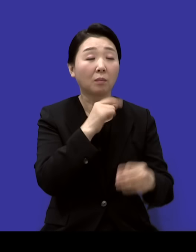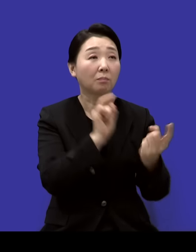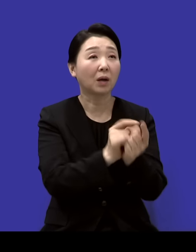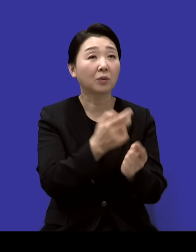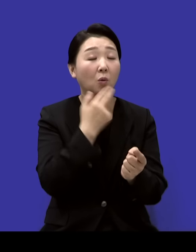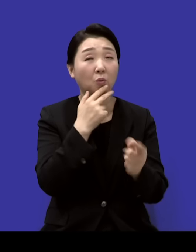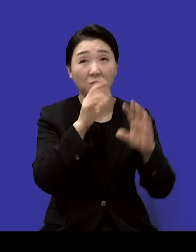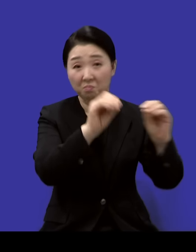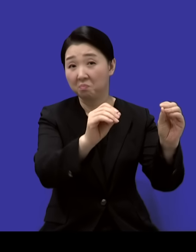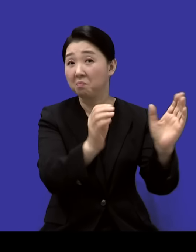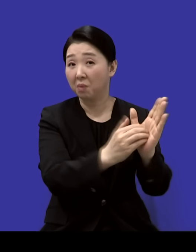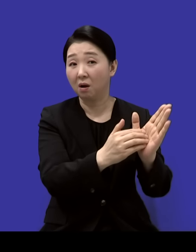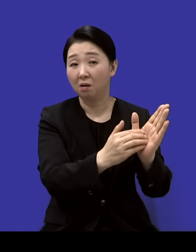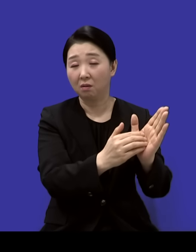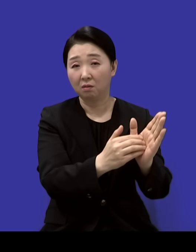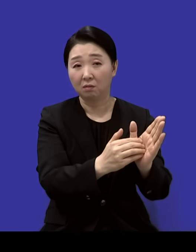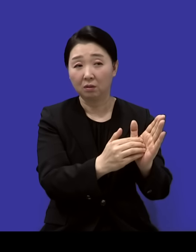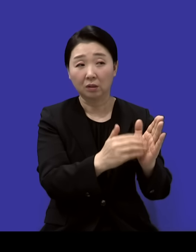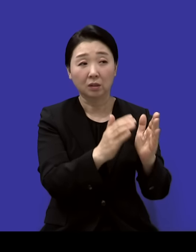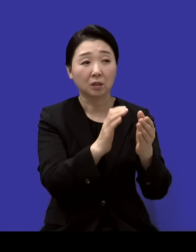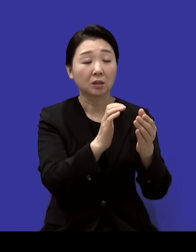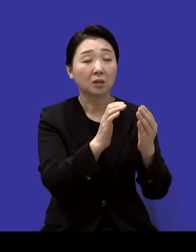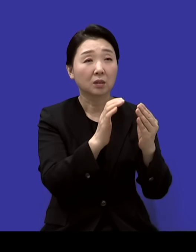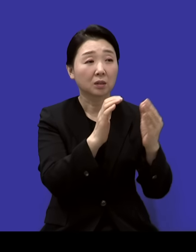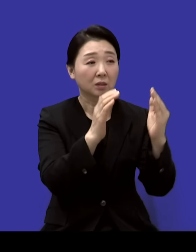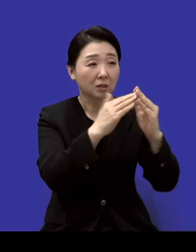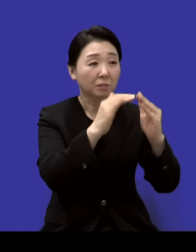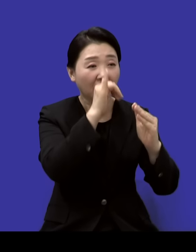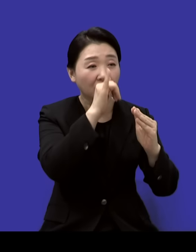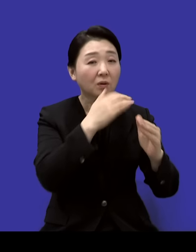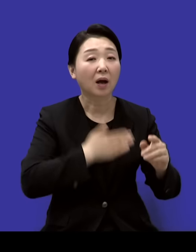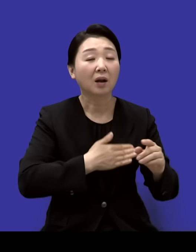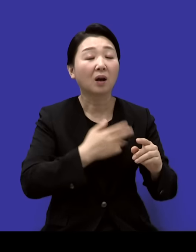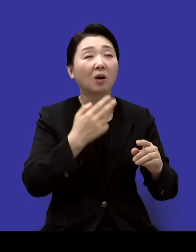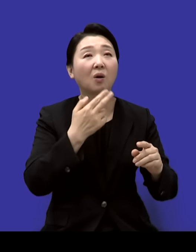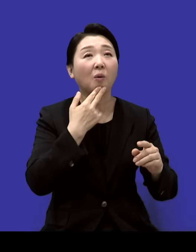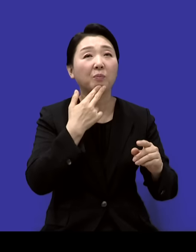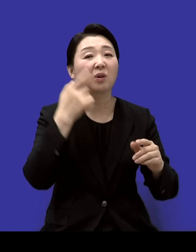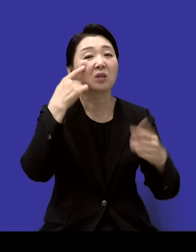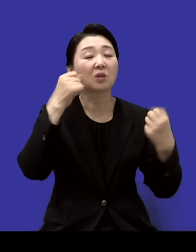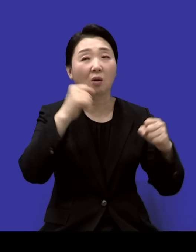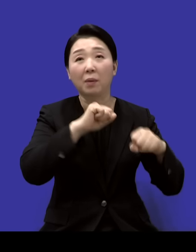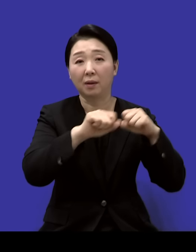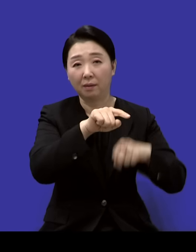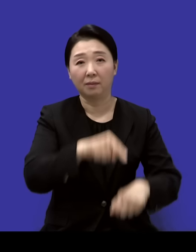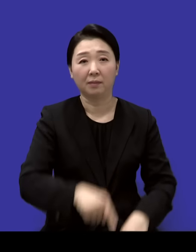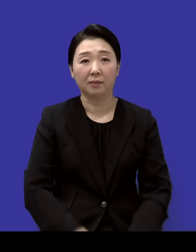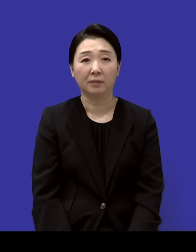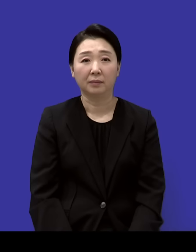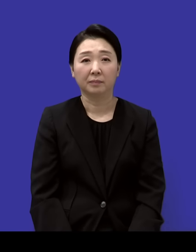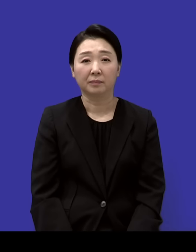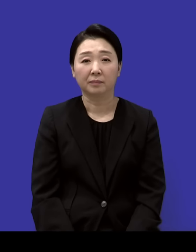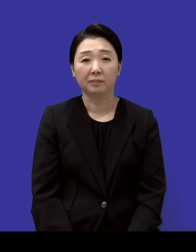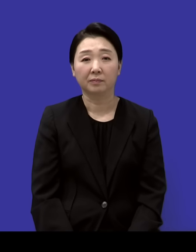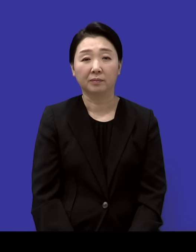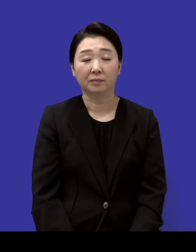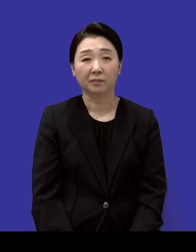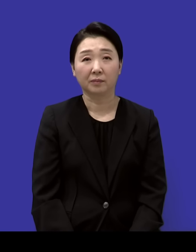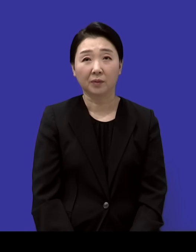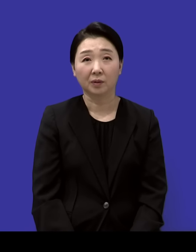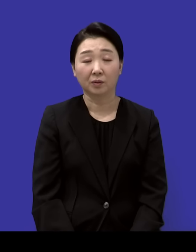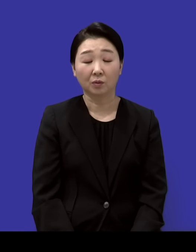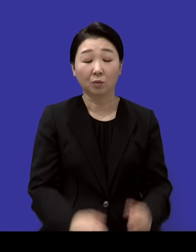않고 차단돼 있으니까 그 집에 분명히 있는 걸 제가 알고 있는데 없는 척 하더라고요. 그래서 나갈 때까지 앞에서